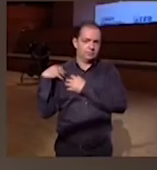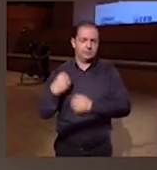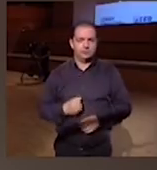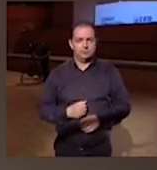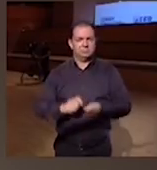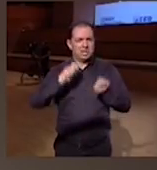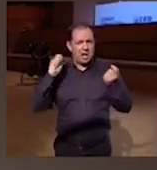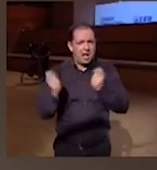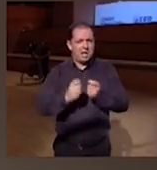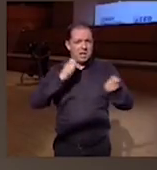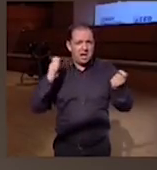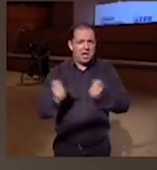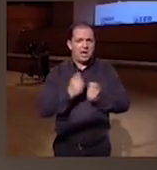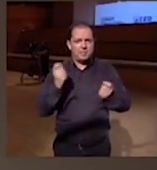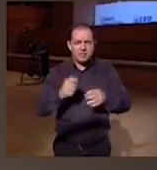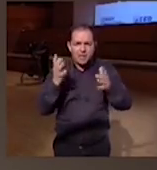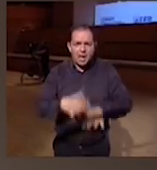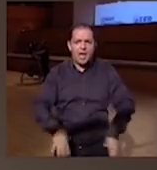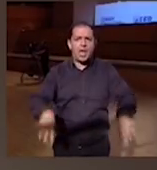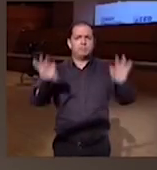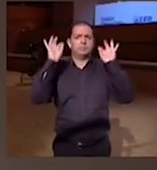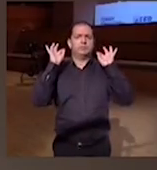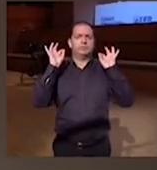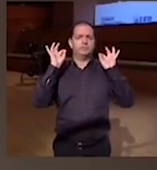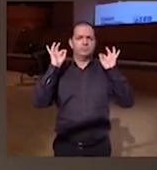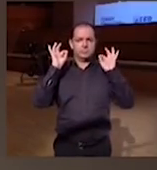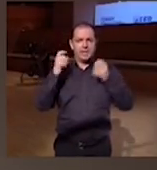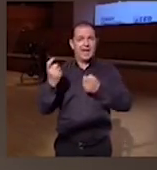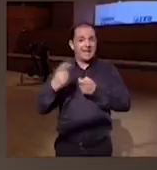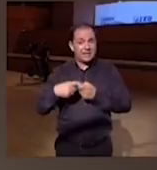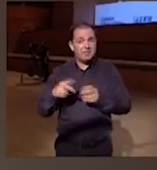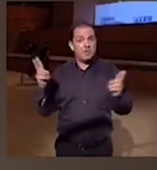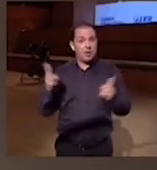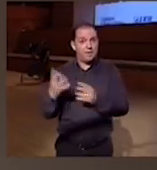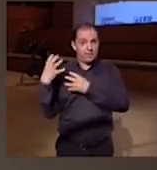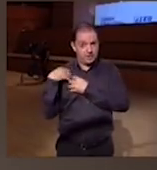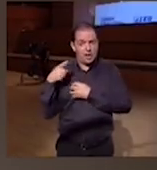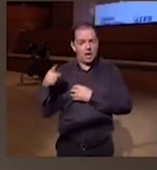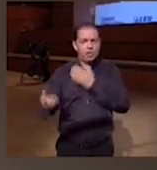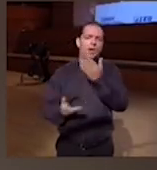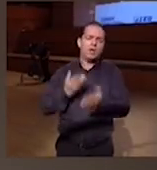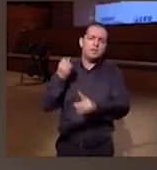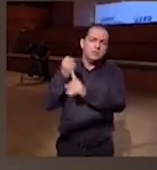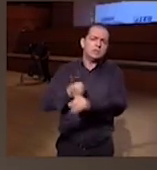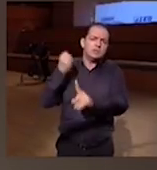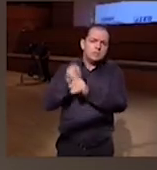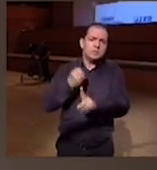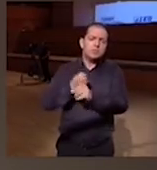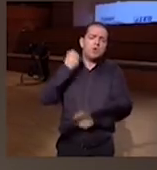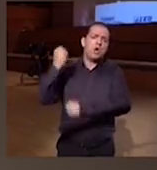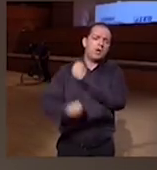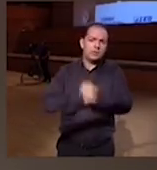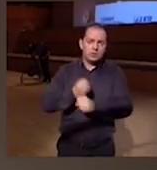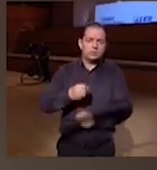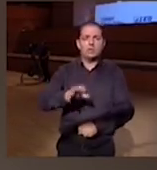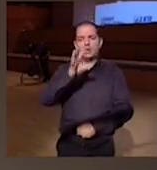εκβάθρον αναθεώρηση για τις μεν εταιρείες περιορισμένης ευθύνης ήταν πάγιο αίτημα δεκαετιών,